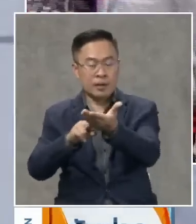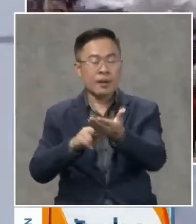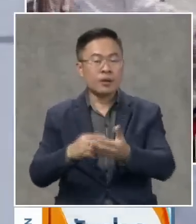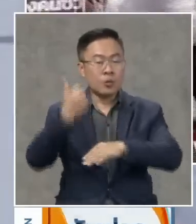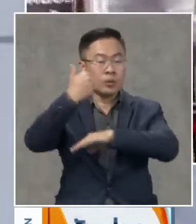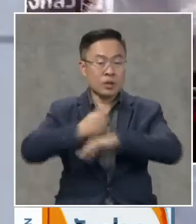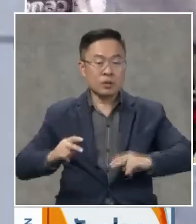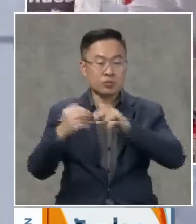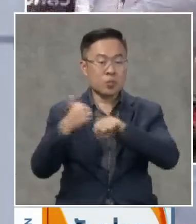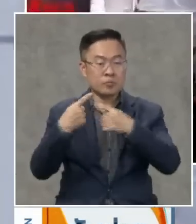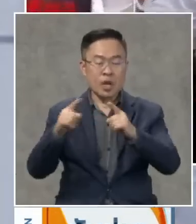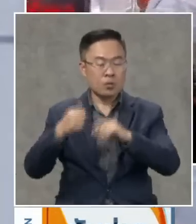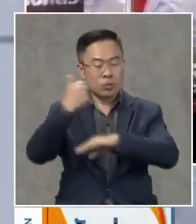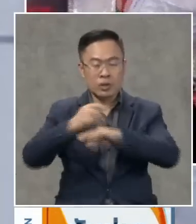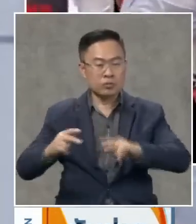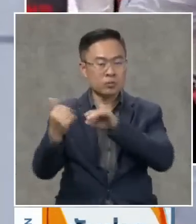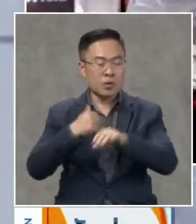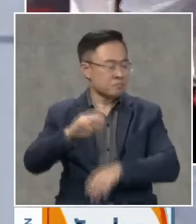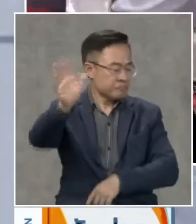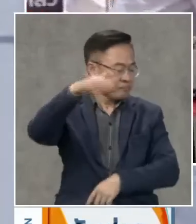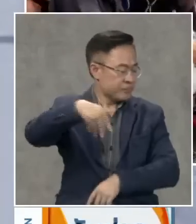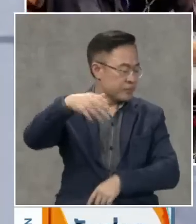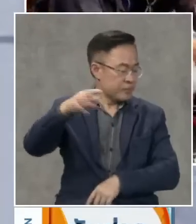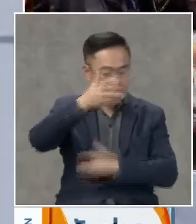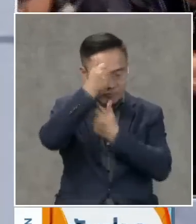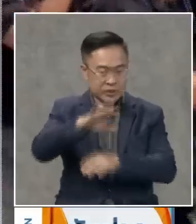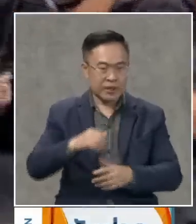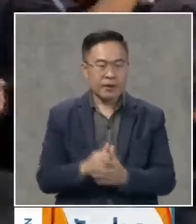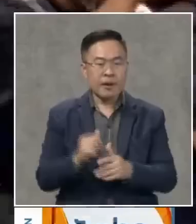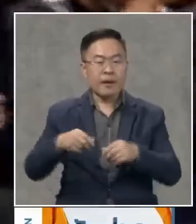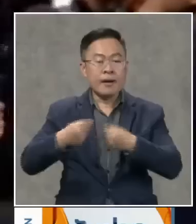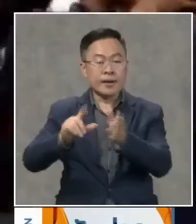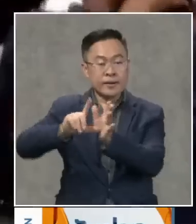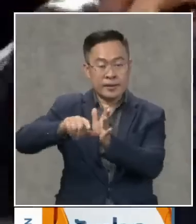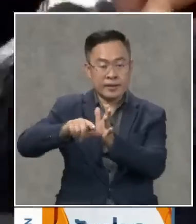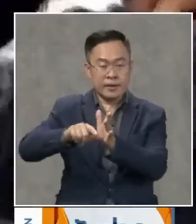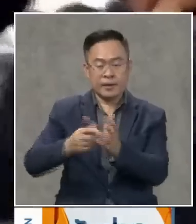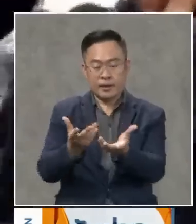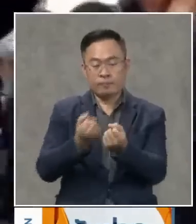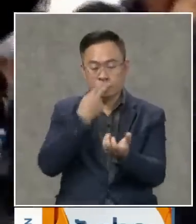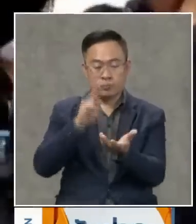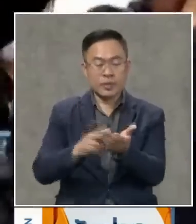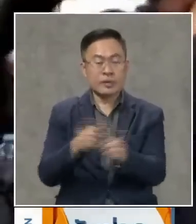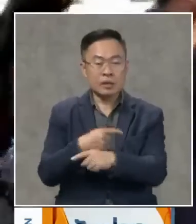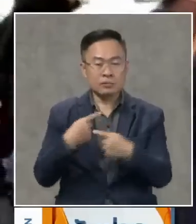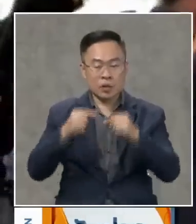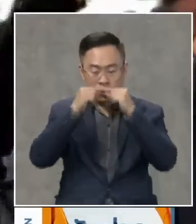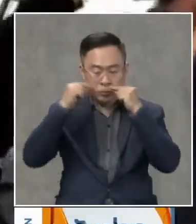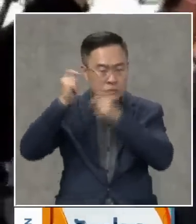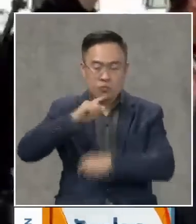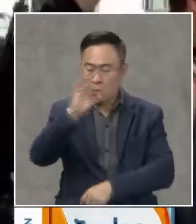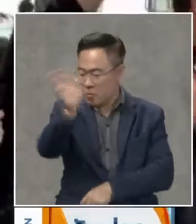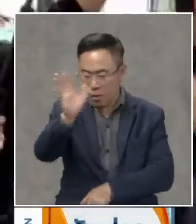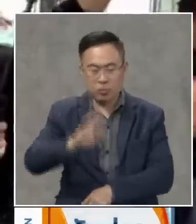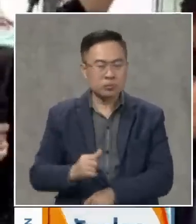นตรีว่าการกระทรวงคมนาคมแต่เจ้าตัวไม่ลงมารับหนังสือนะคะส่งเพียงเลขารัฐมนตรีเนี่ยลงมาคุณผู้ชมคะทีนี้เนี่ยคุณชูวิทย์